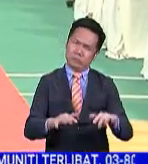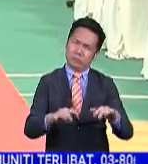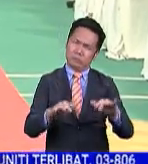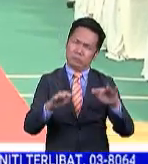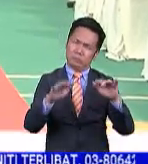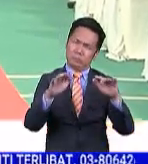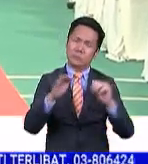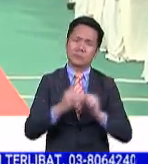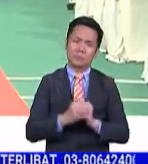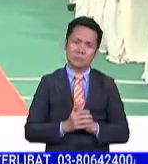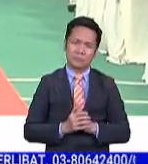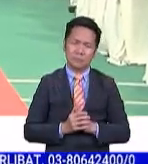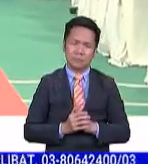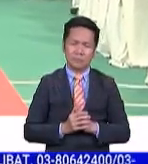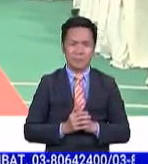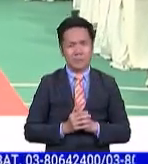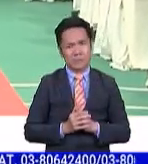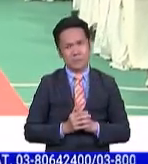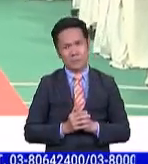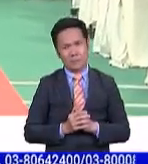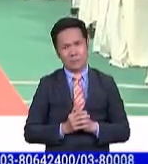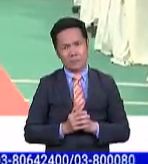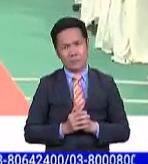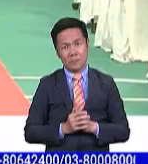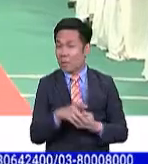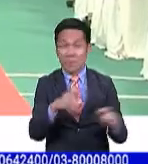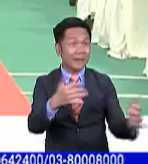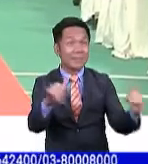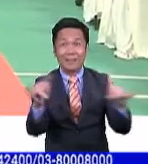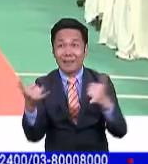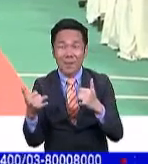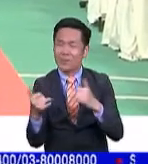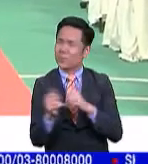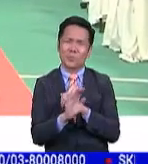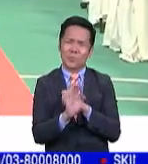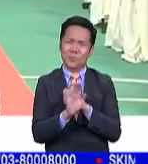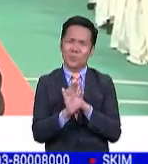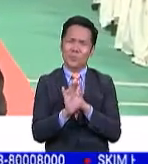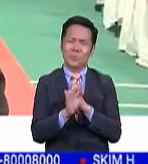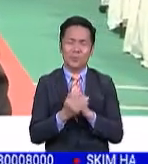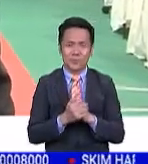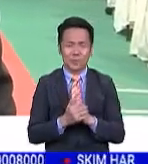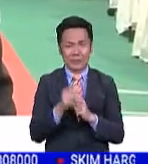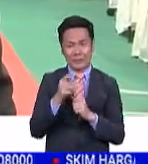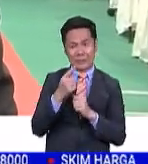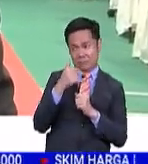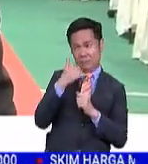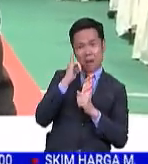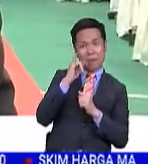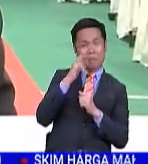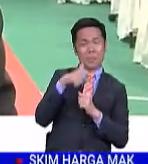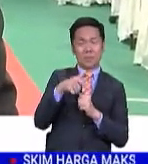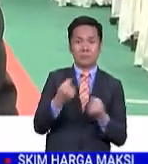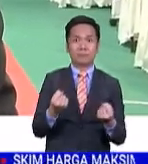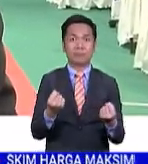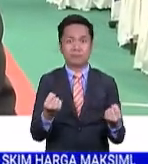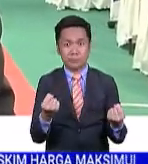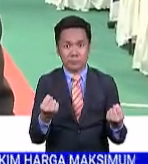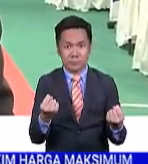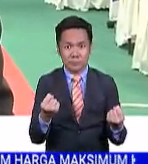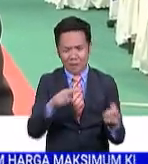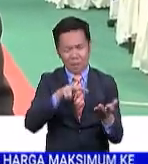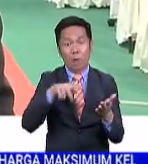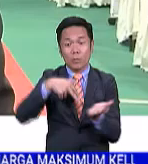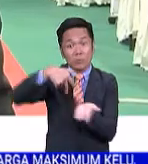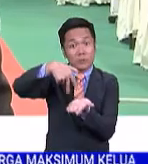bukan bermakna dia pergi main banjir ke tidak. Macam semalam tu dia nak cross,